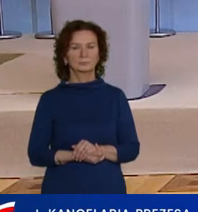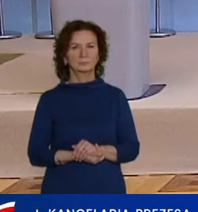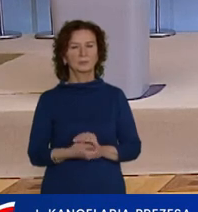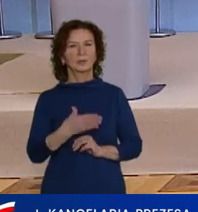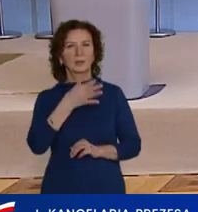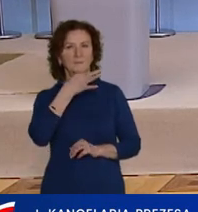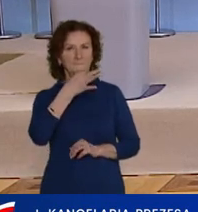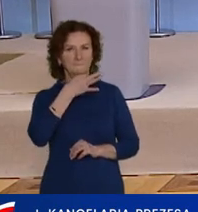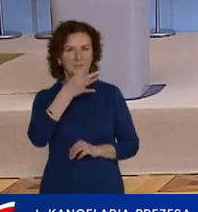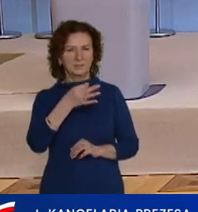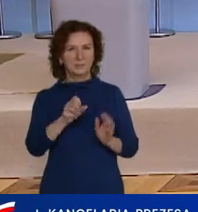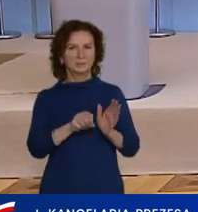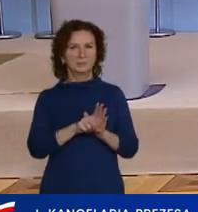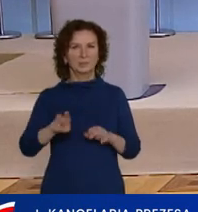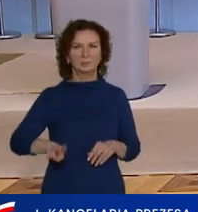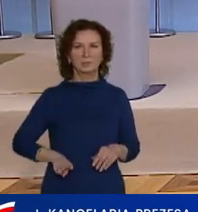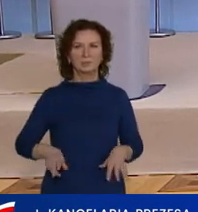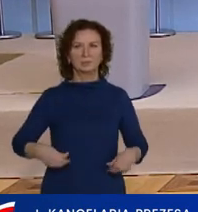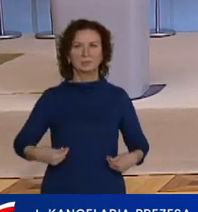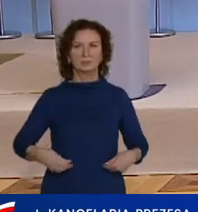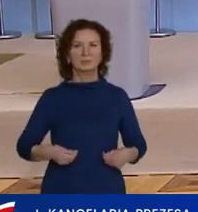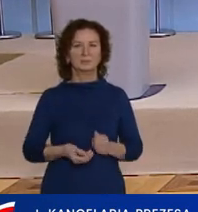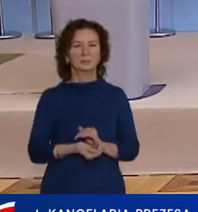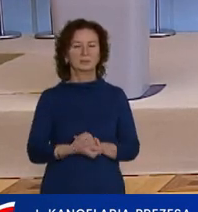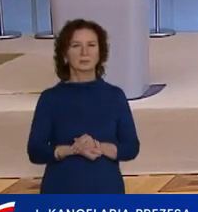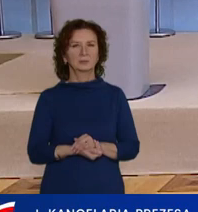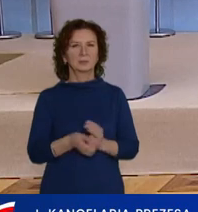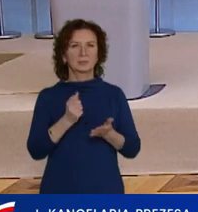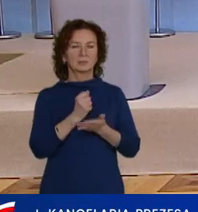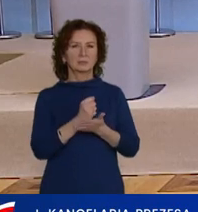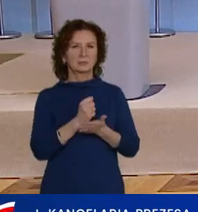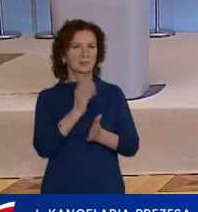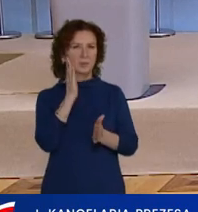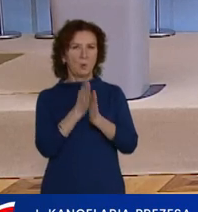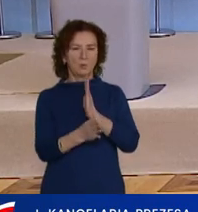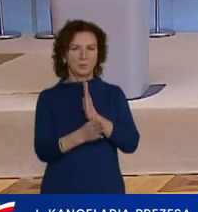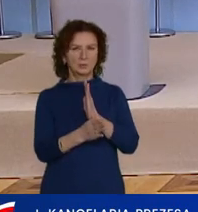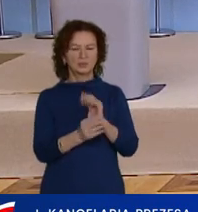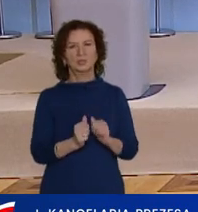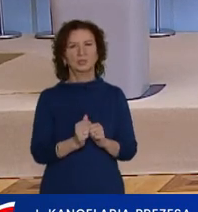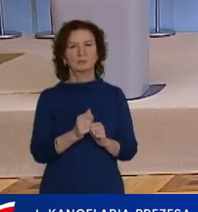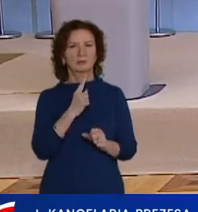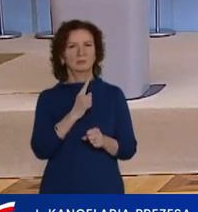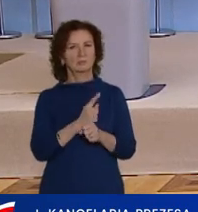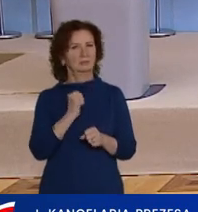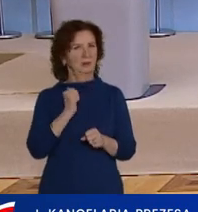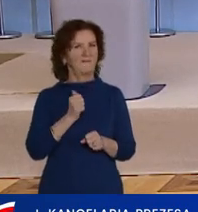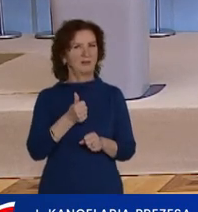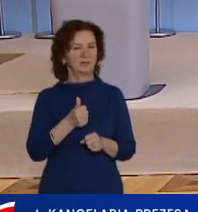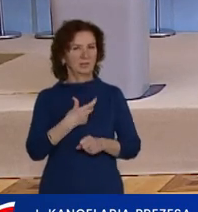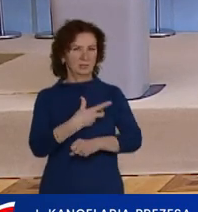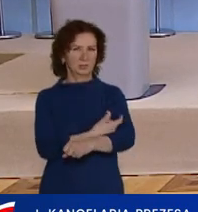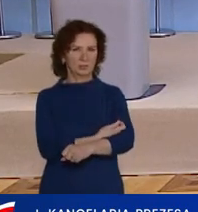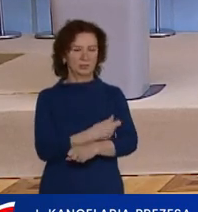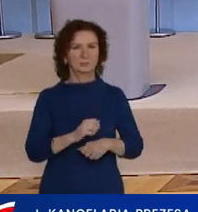Mam pytanie chyba do ministra Niedzielskiego w sprawie tego uproszczenia kwalifikacji do szczepień, bo mówi pan, że